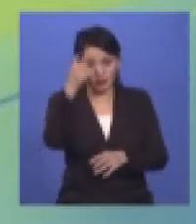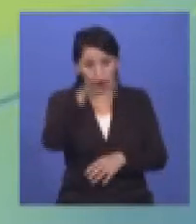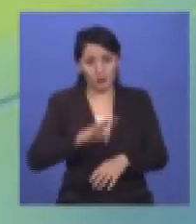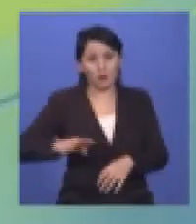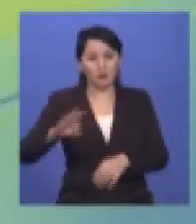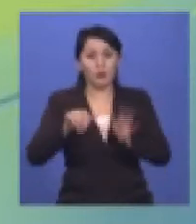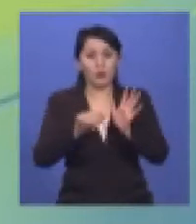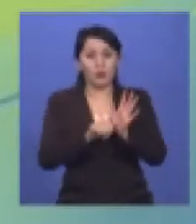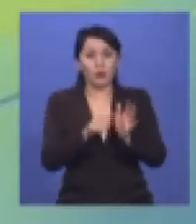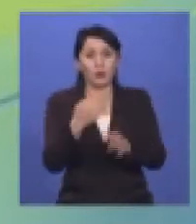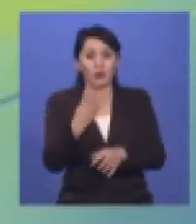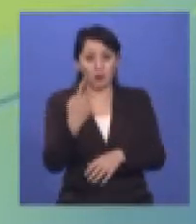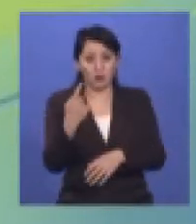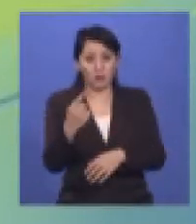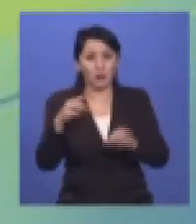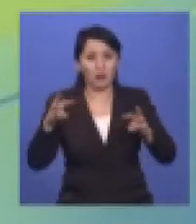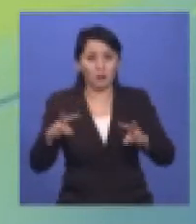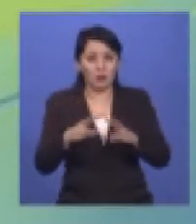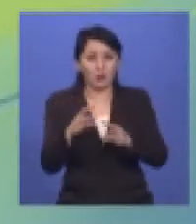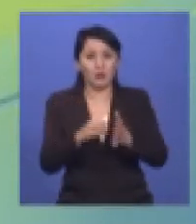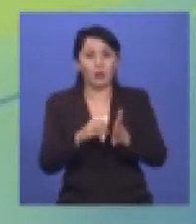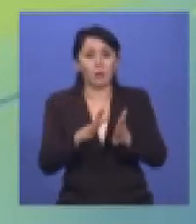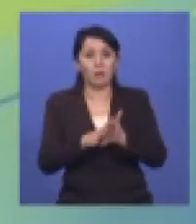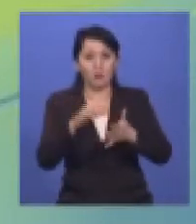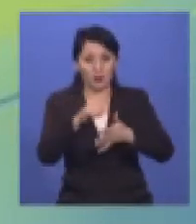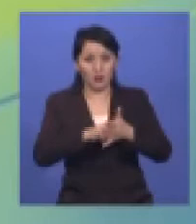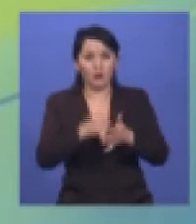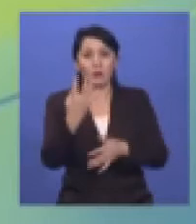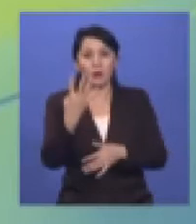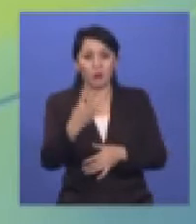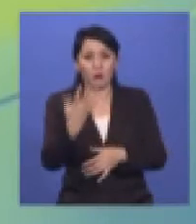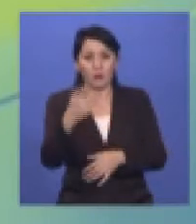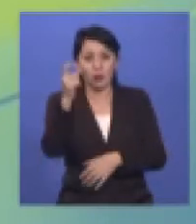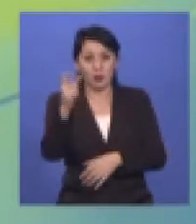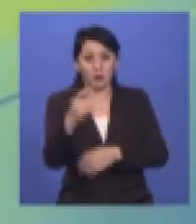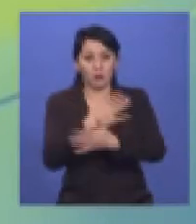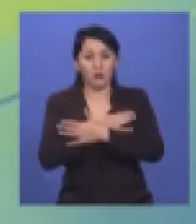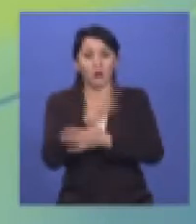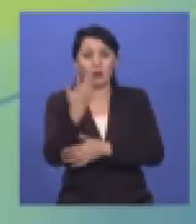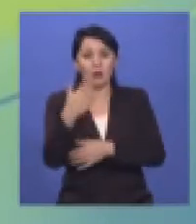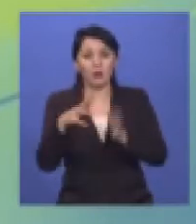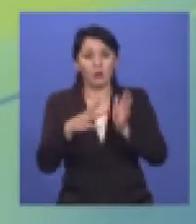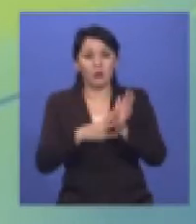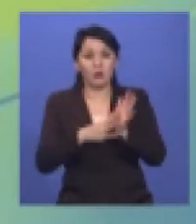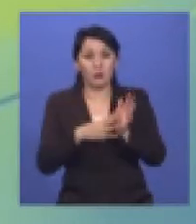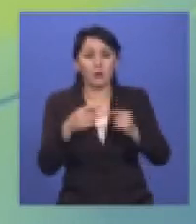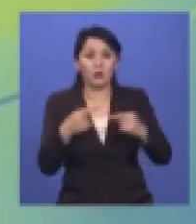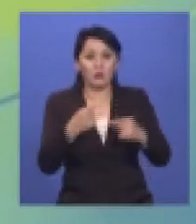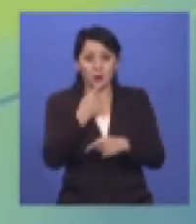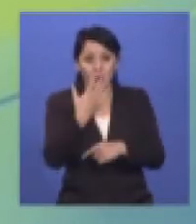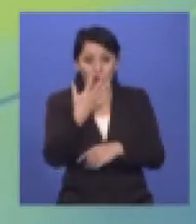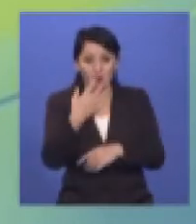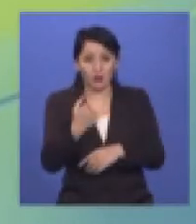облыста 641 өрт тіркелген. Тілсіз жаудың салдарынан 45 адам қаза тауып, 39-ы түрлі дене жарақатын